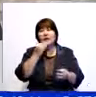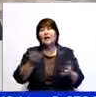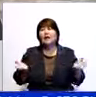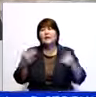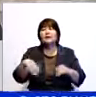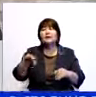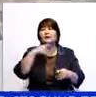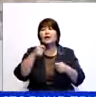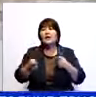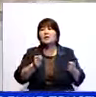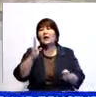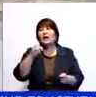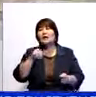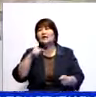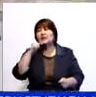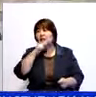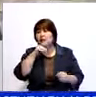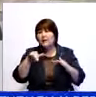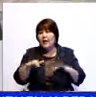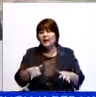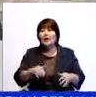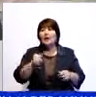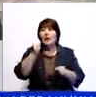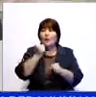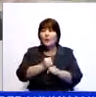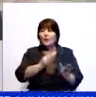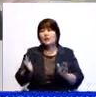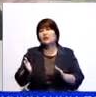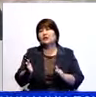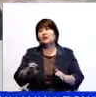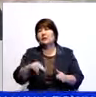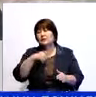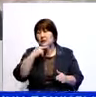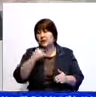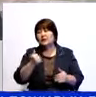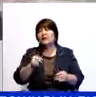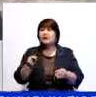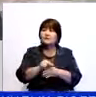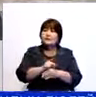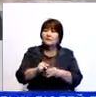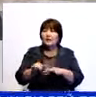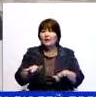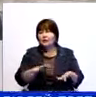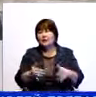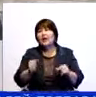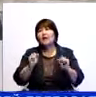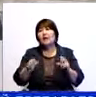всех соблюдать карантинные меры, усилить работу, усилить профилактические меры. И,